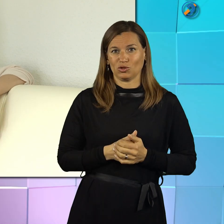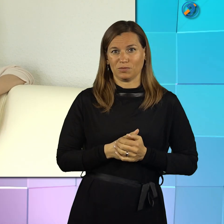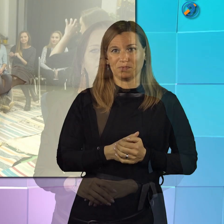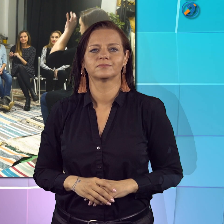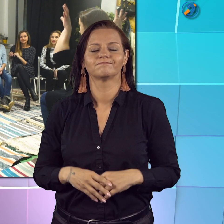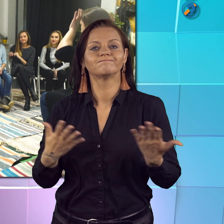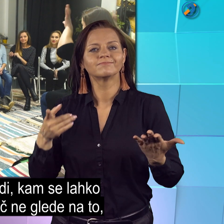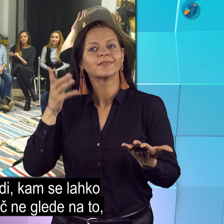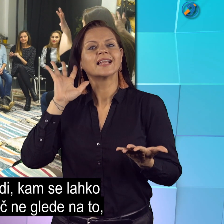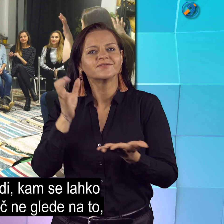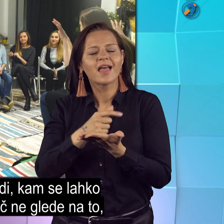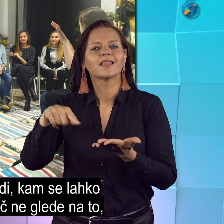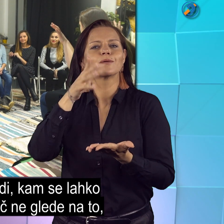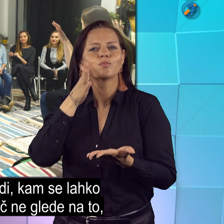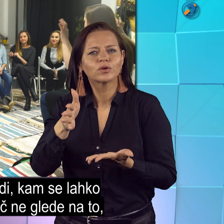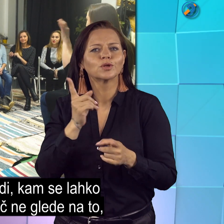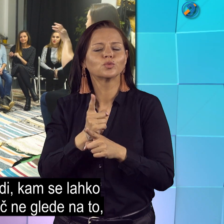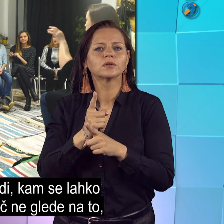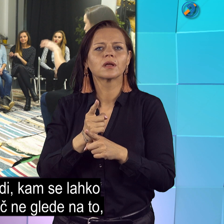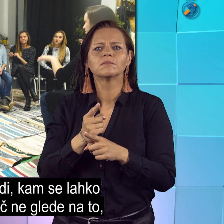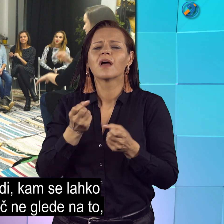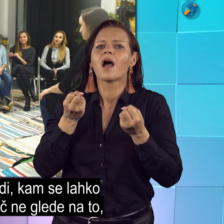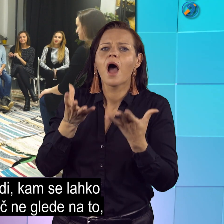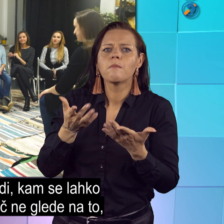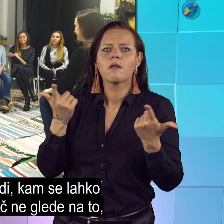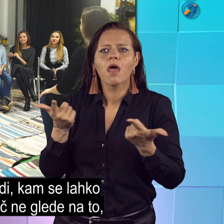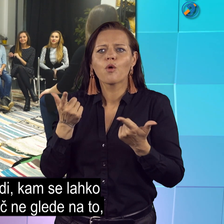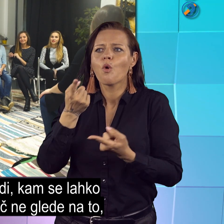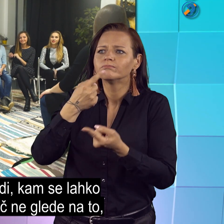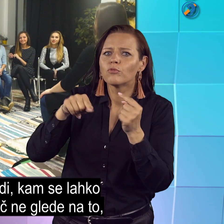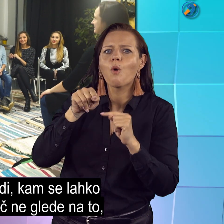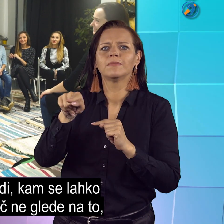pomoč. Izvedeli boste tudi, kam se lahko obrnete po